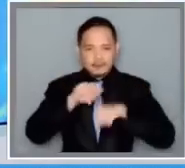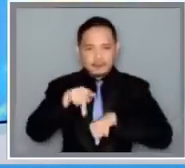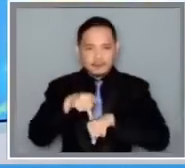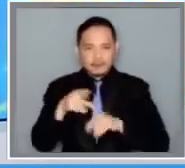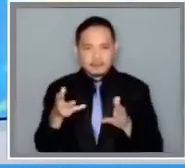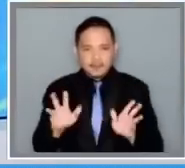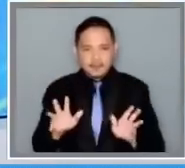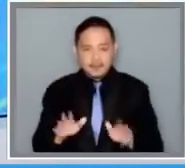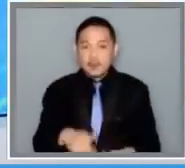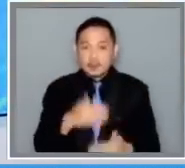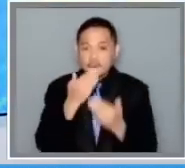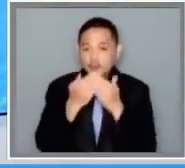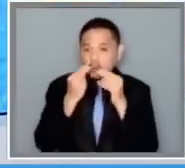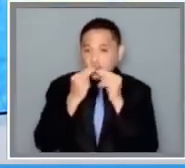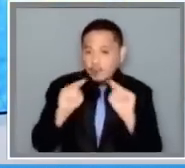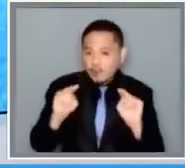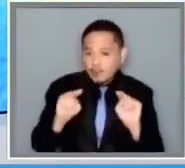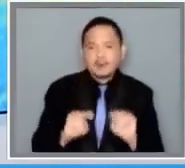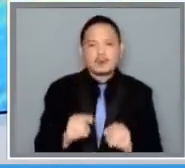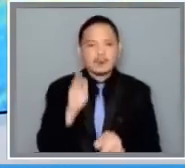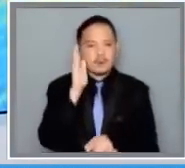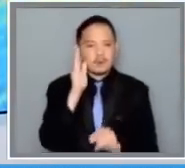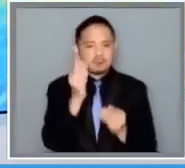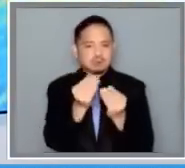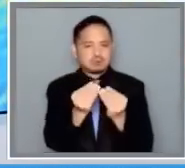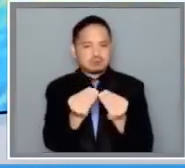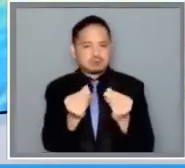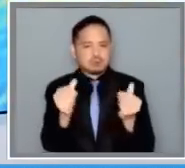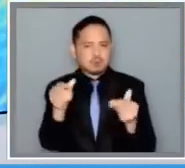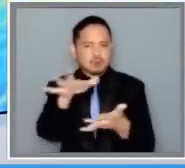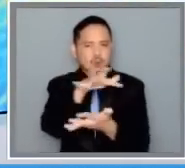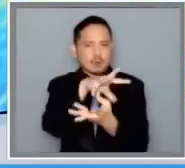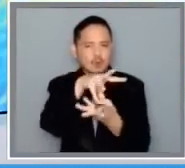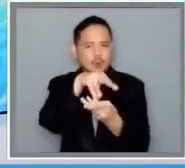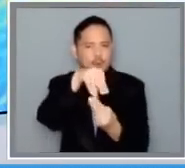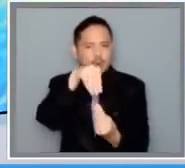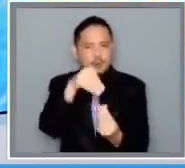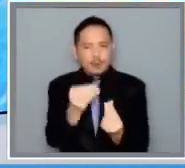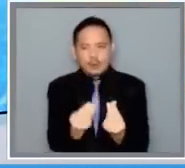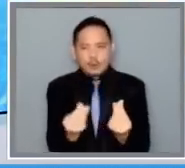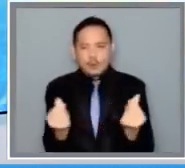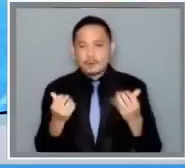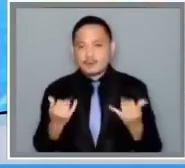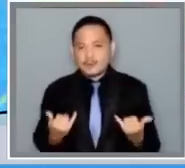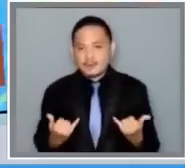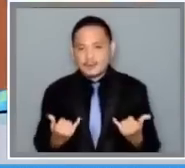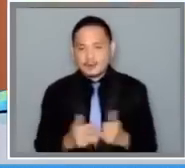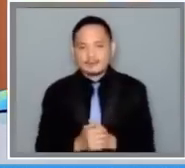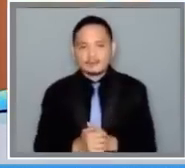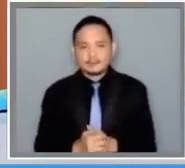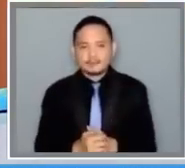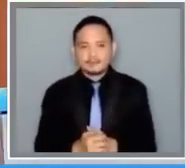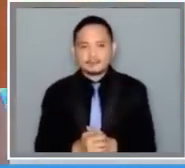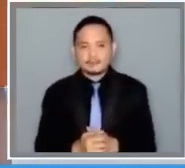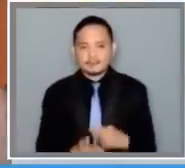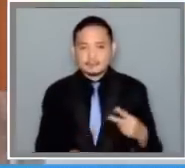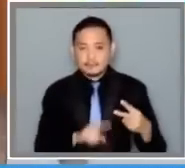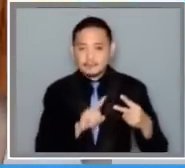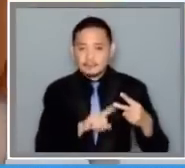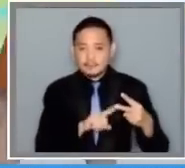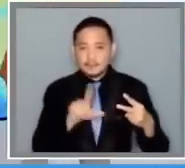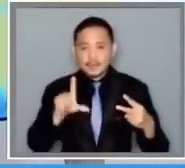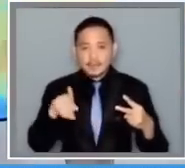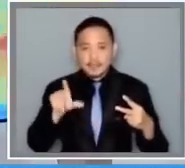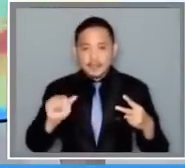posible raw na mag-dissipate o malusaw itong nasabing LPA ngayong araw. Ang isa sa binabantayan pang LPA, ito yan